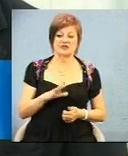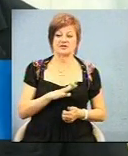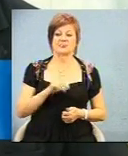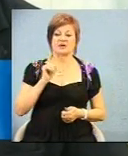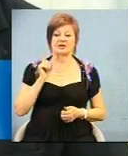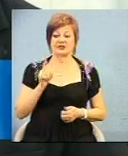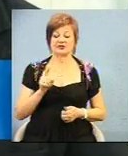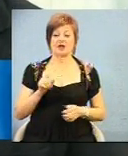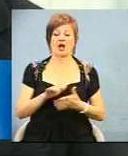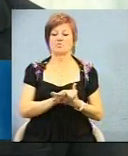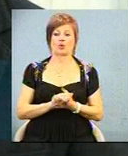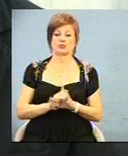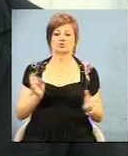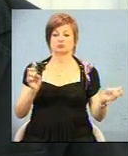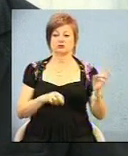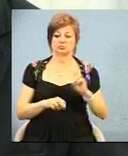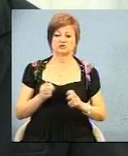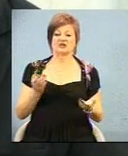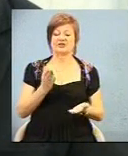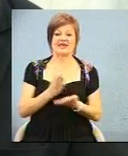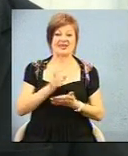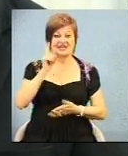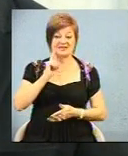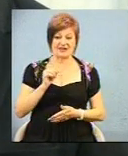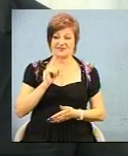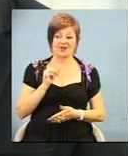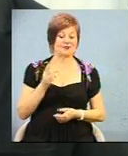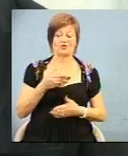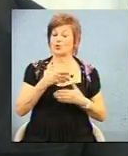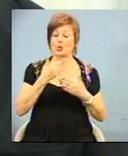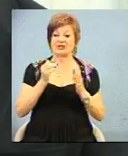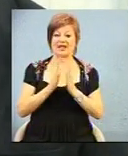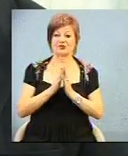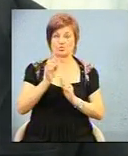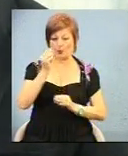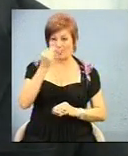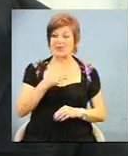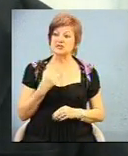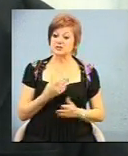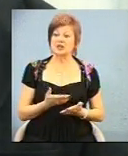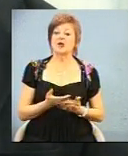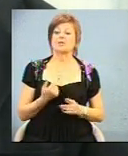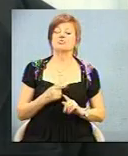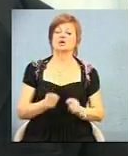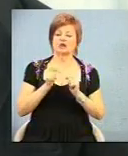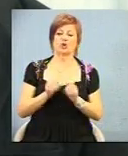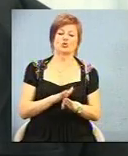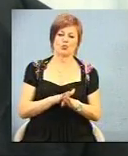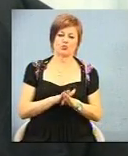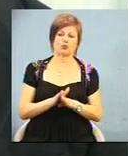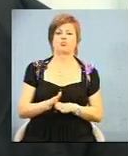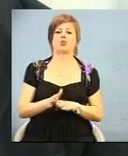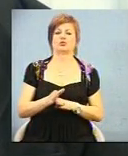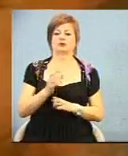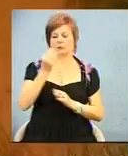Там посетили местные общины. То есть там это общины, где есть евреи, но нету синагоги. Мы приезжаем к ним, даем им полную, полноценную общину хотя